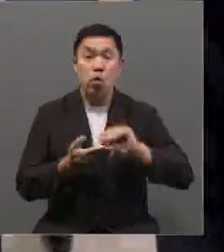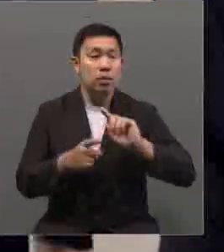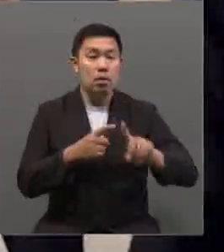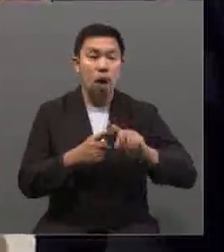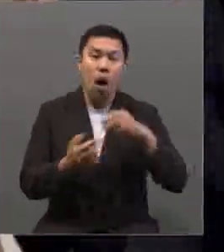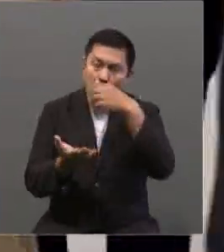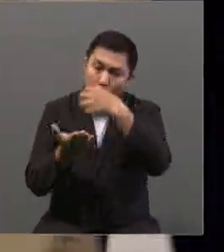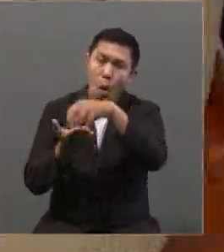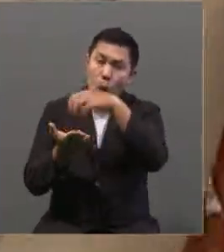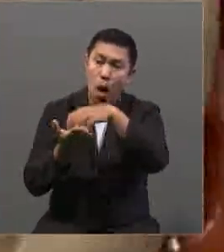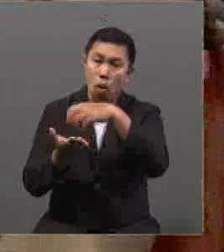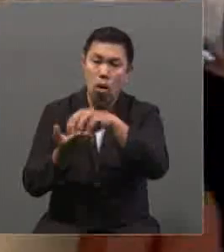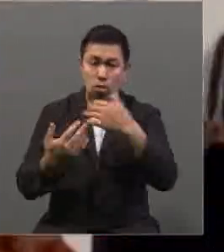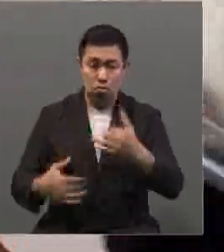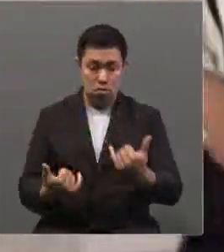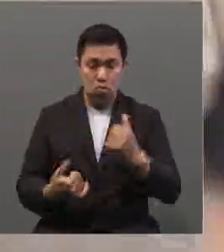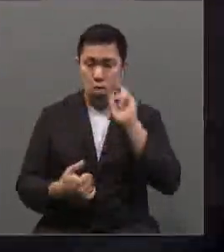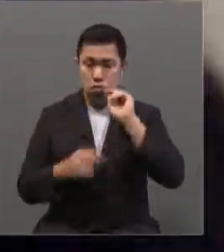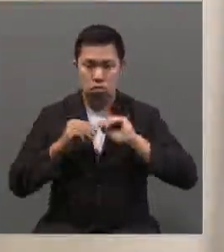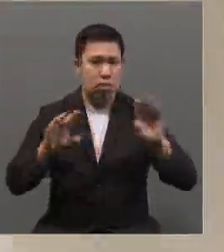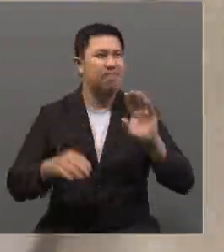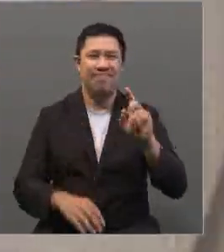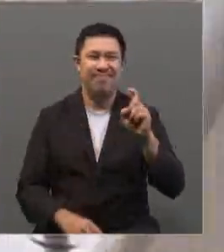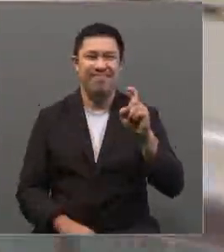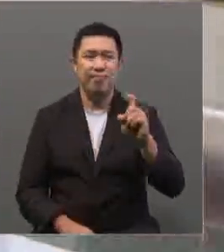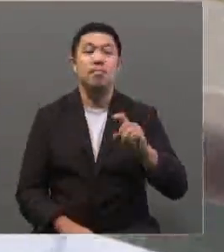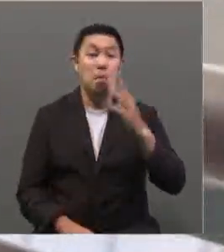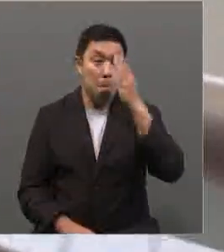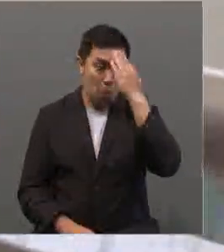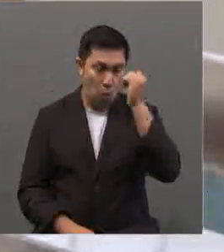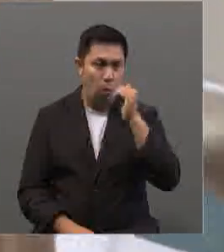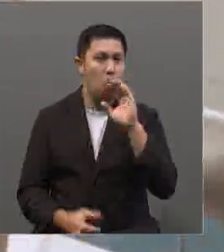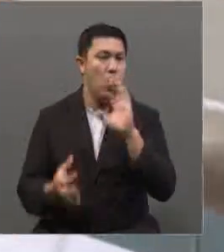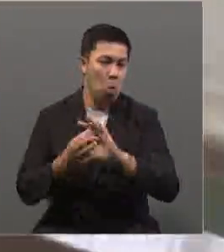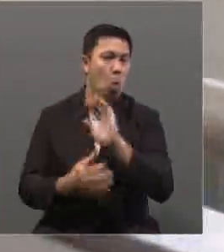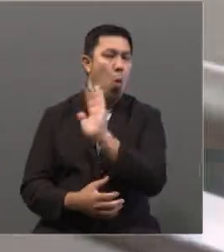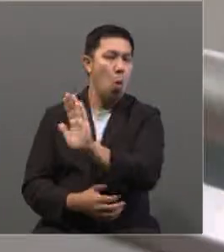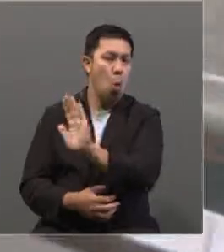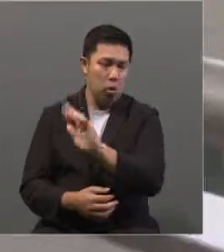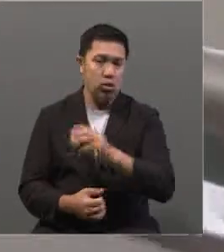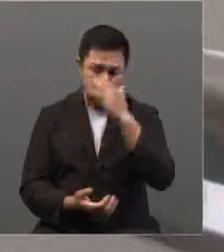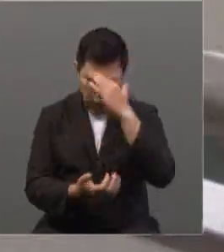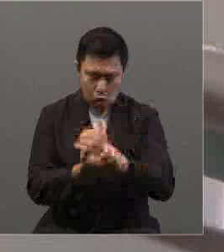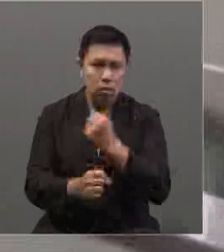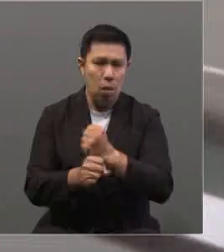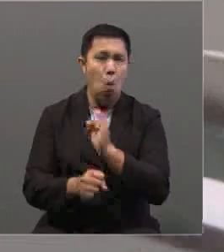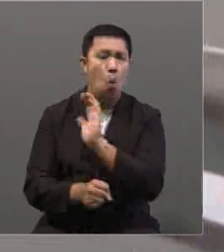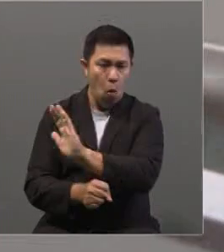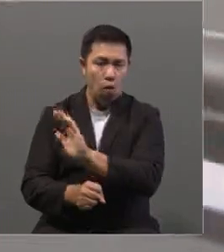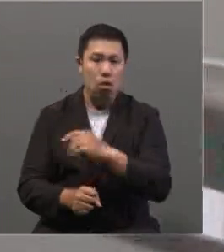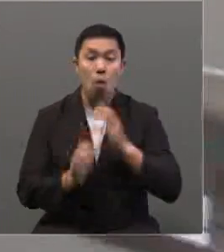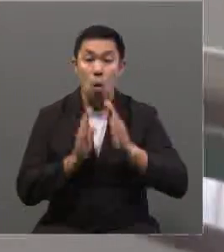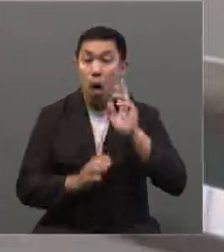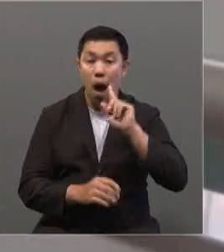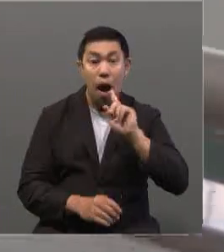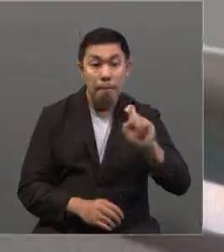ที่ให้กับเจ้าหน้าที่ไปตอนนี้ไม่สามารถที่จะเปิดเผยกับผู้สื่อข่าวได้เนื่องจากเป็นเรื่องของกระบวนการทางคดีนักข่าวก็